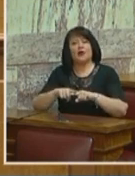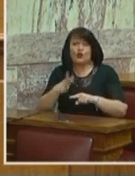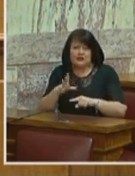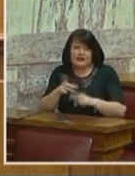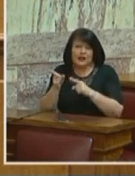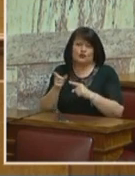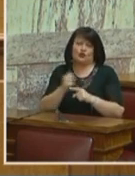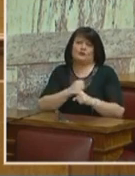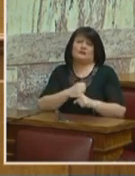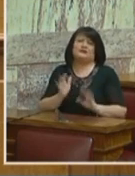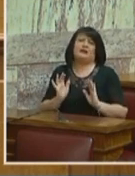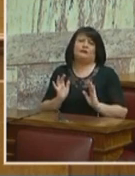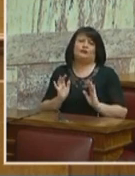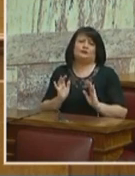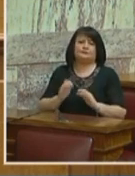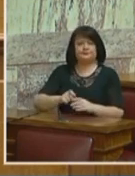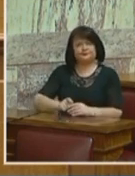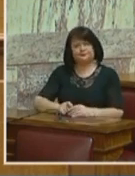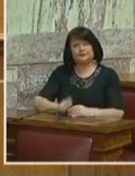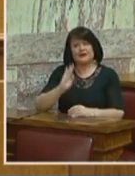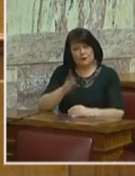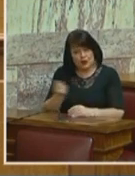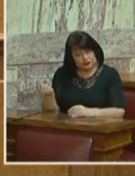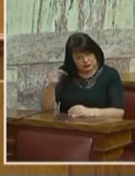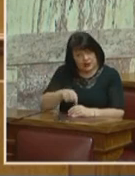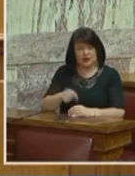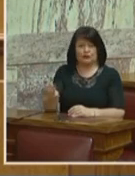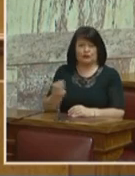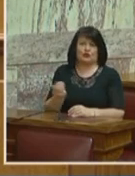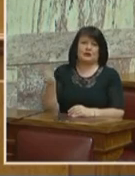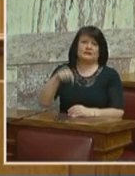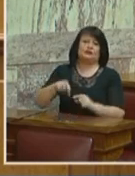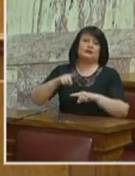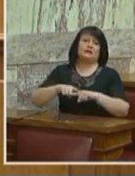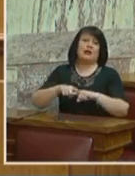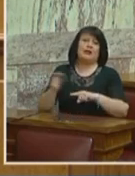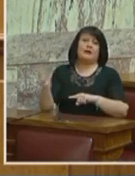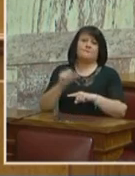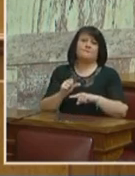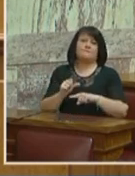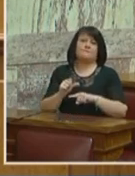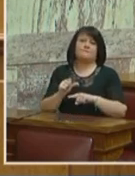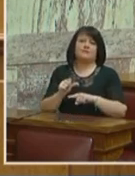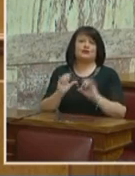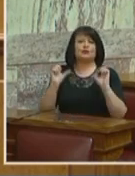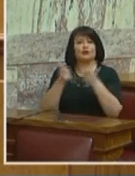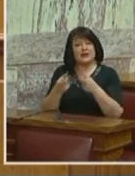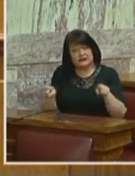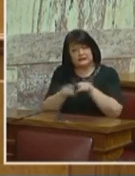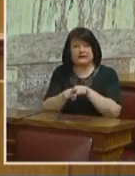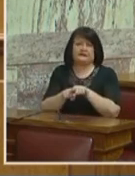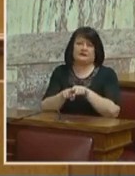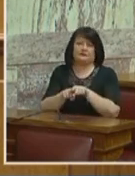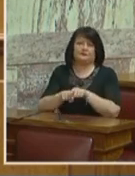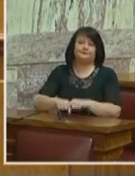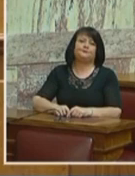μια ώρα αρχίτερα να επιστρέψουν στην πατρίδα τους, να ενωθούν και πάλι με τις οικογένειές τους. Και